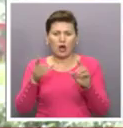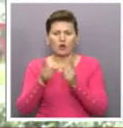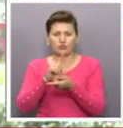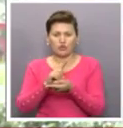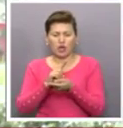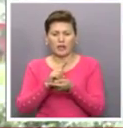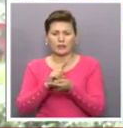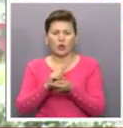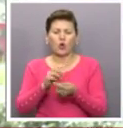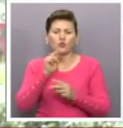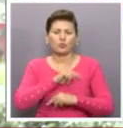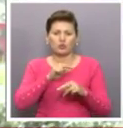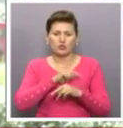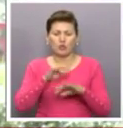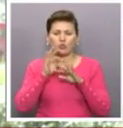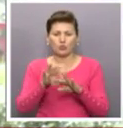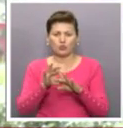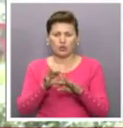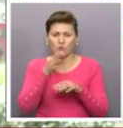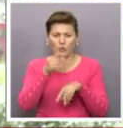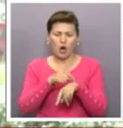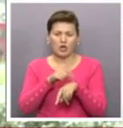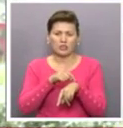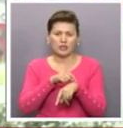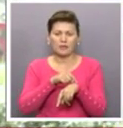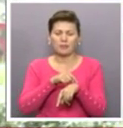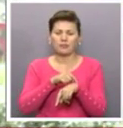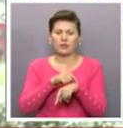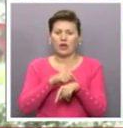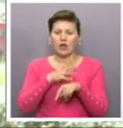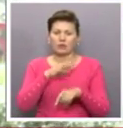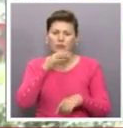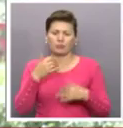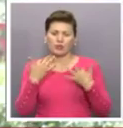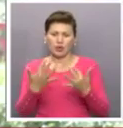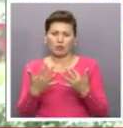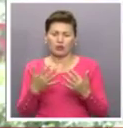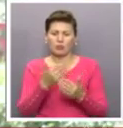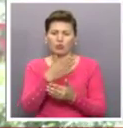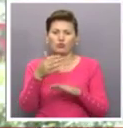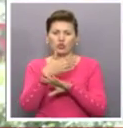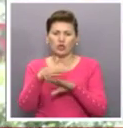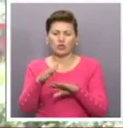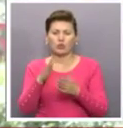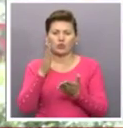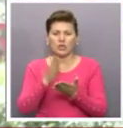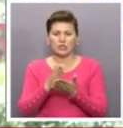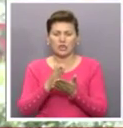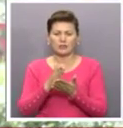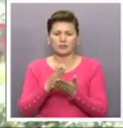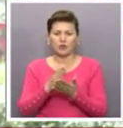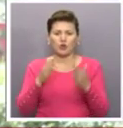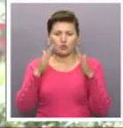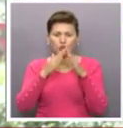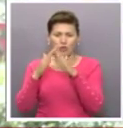ауыстырылады. Жұмыстар өткізілген уақытта тұтынушылар және осы көшелерде орналасқан